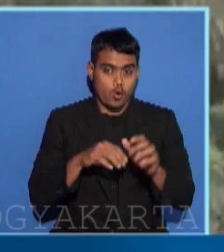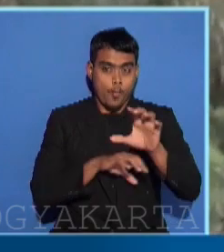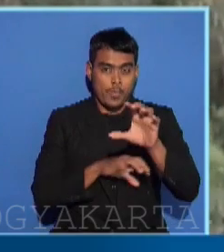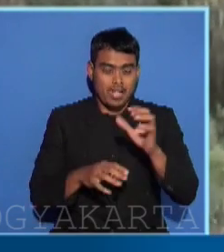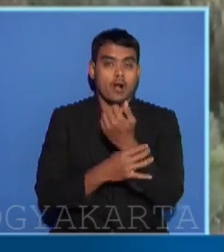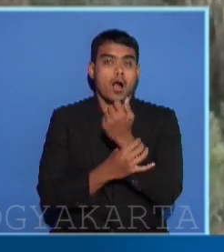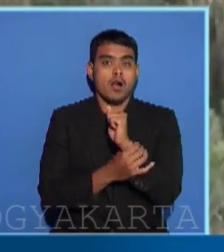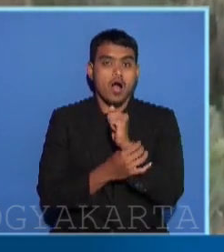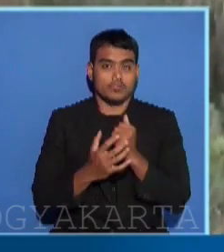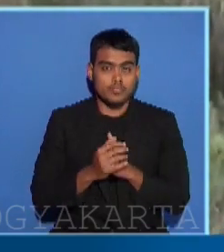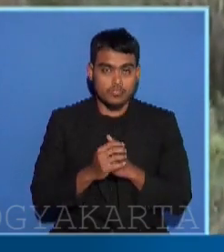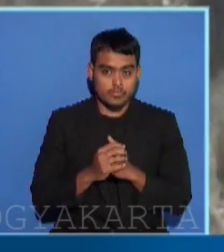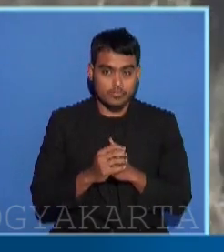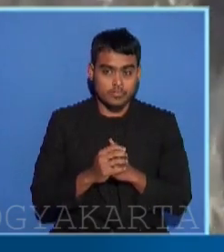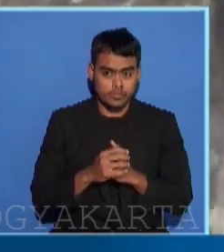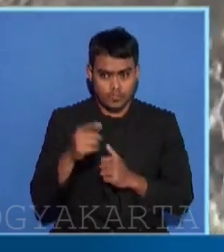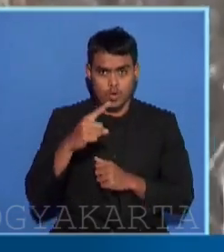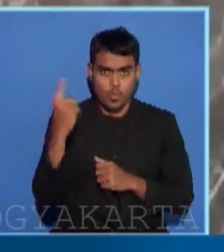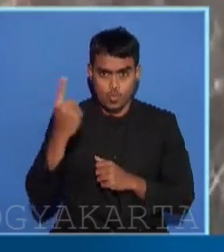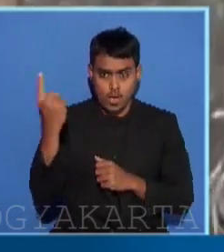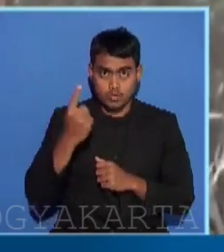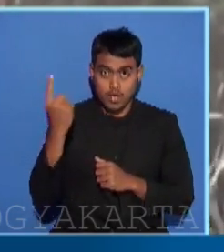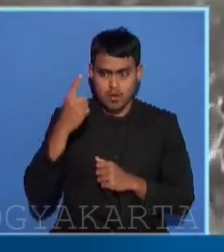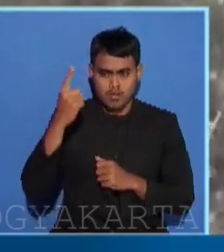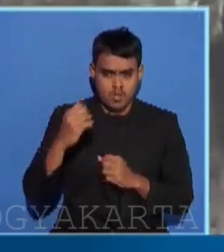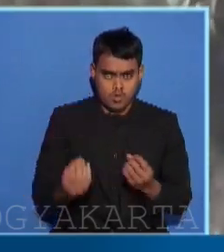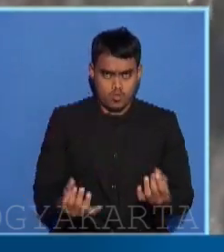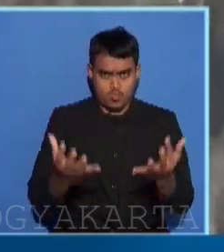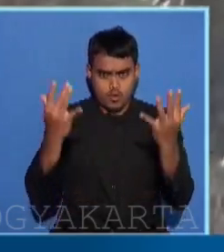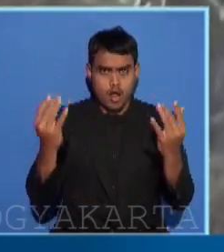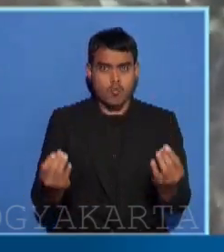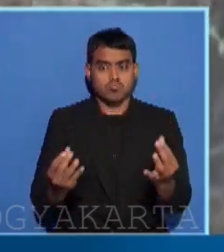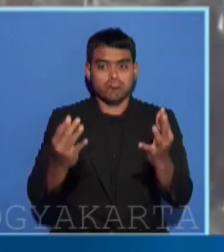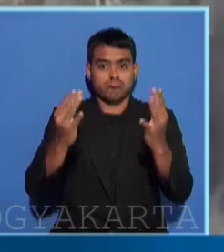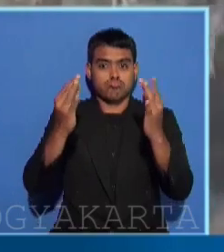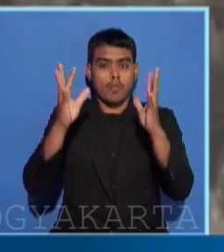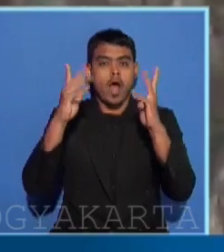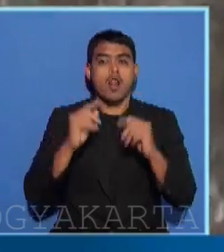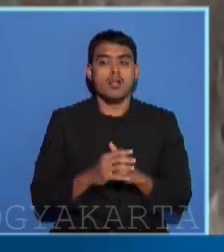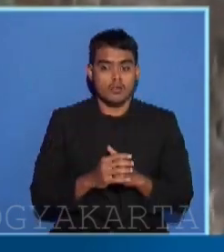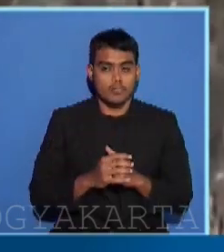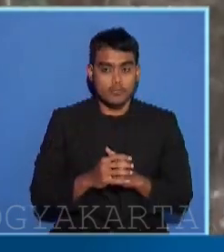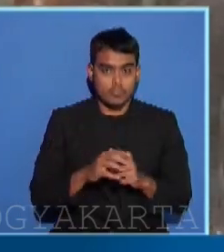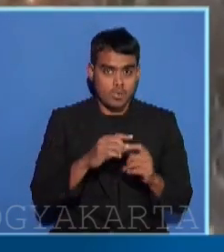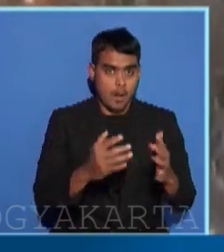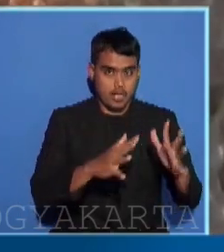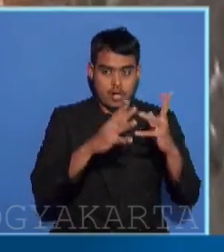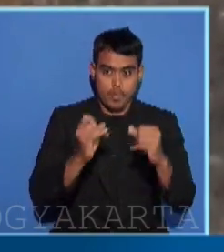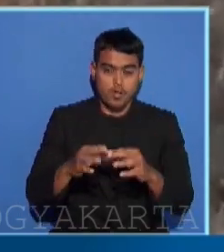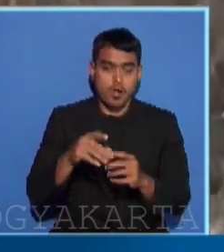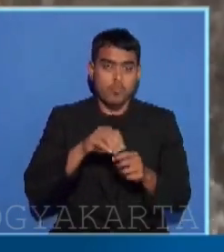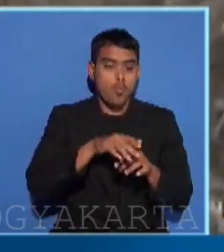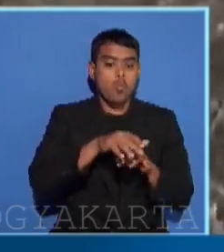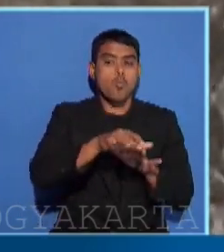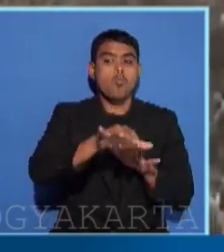dan banyaknya semak Ilalang mengering membuat api cepat menjalar kebakaran hutan di Taman Nasional Gunung Merapi Ini pertama kali